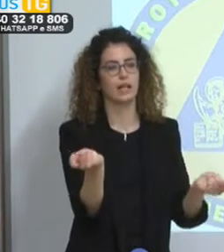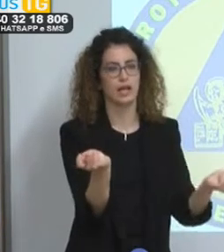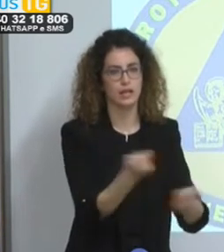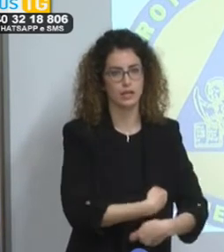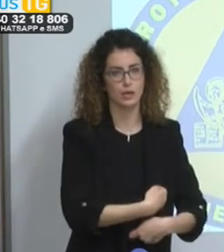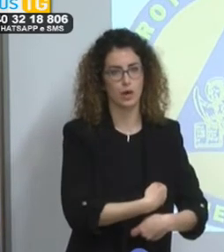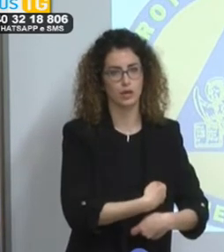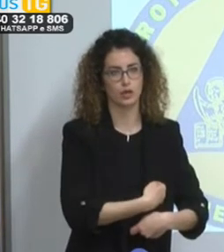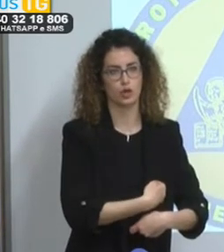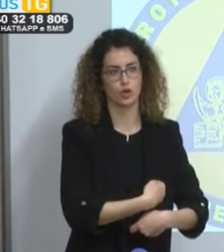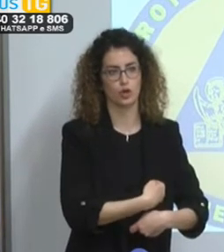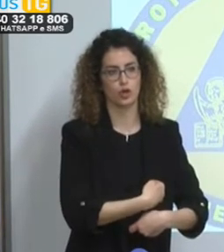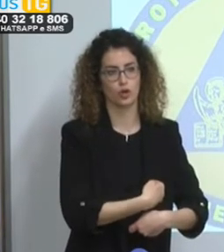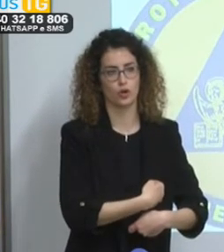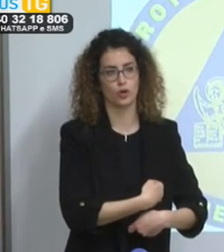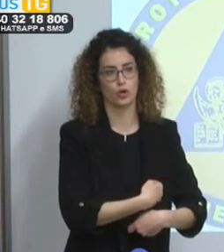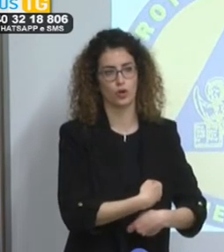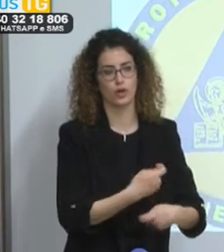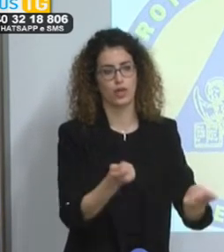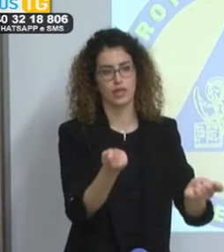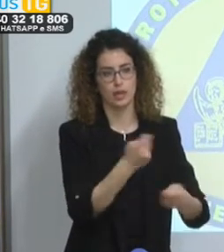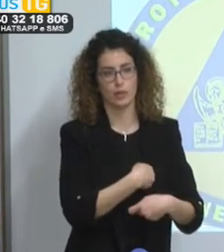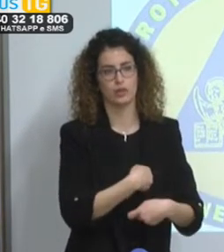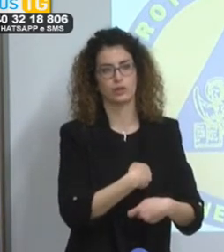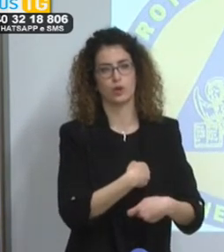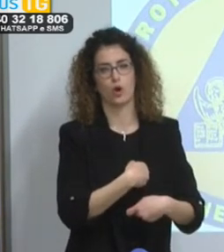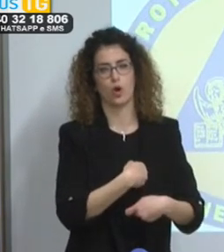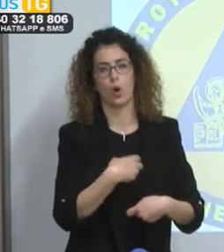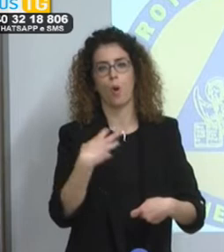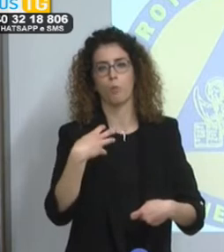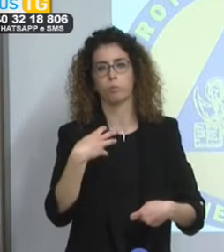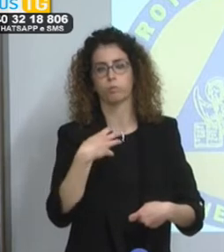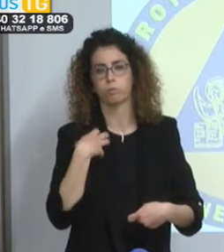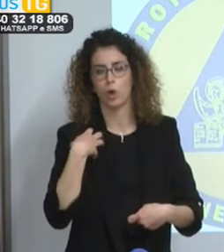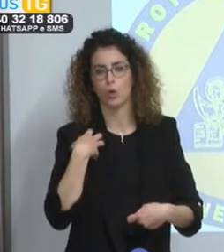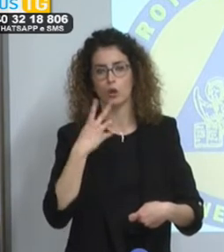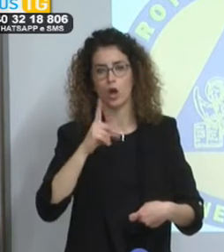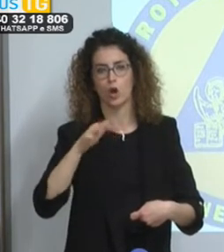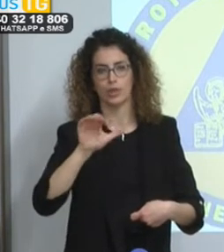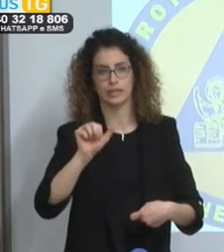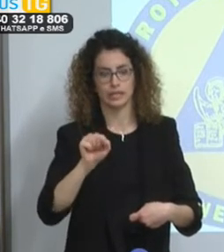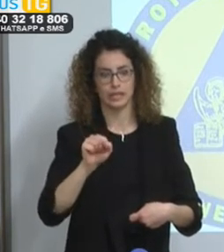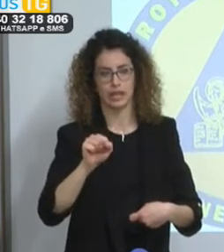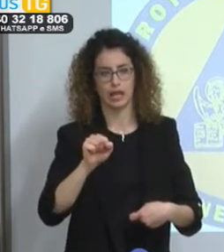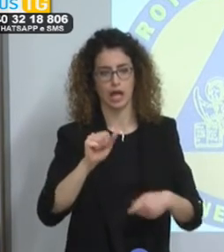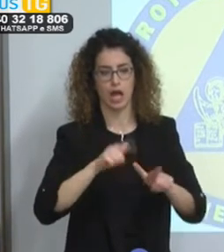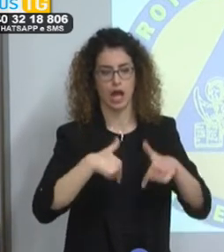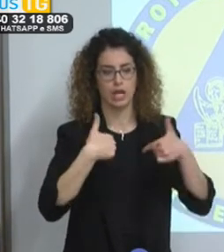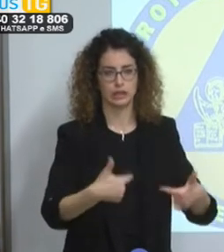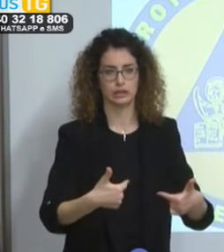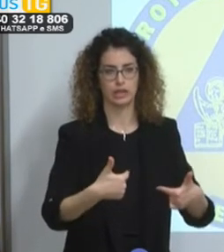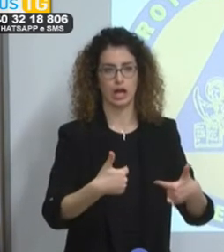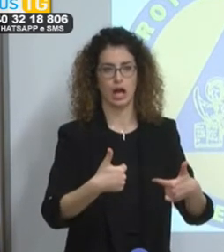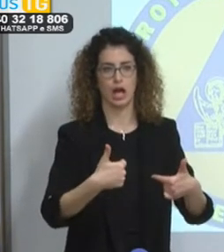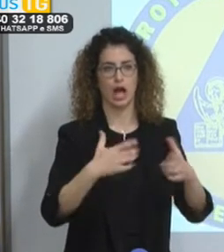attualmente su indicazione, anzi su prescrizione della Procura di Gorizia, sta mettendo in difficoltà le nostre aziende sanitarie e le nostre